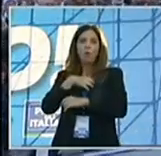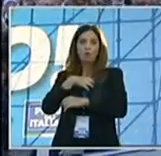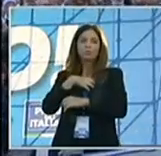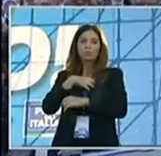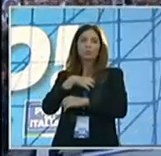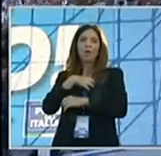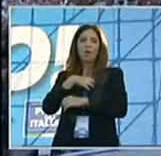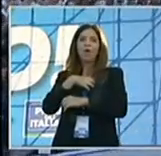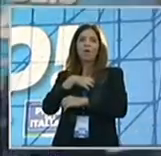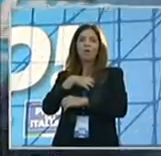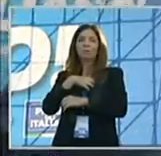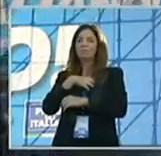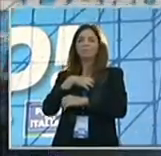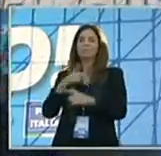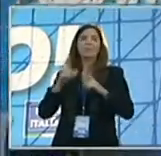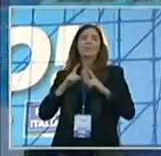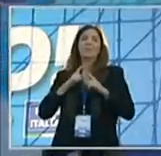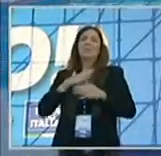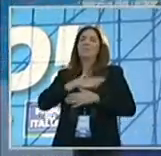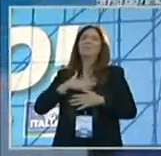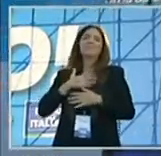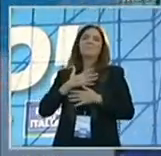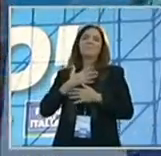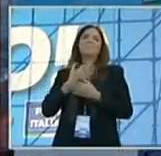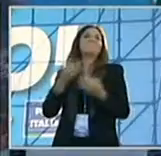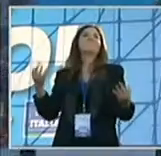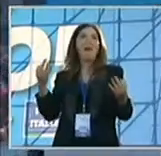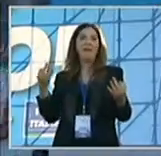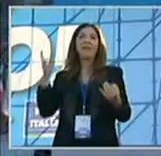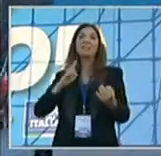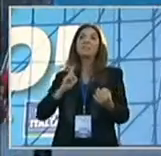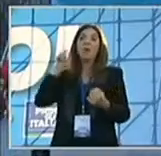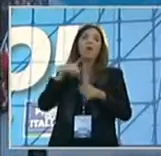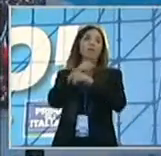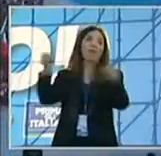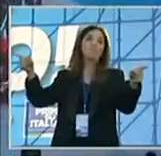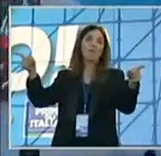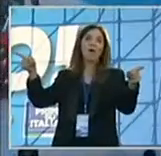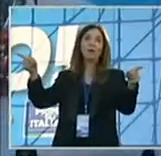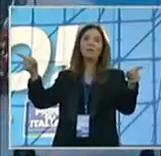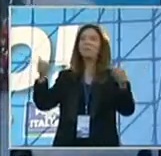Mi fanno veramente bene. Spero che facciano bene anche a voi.